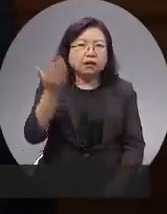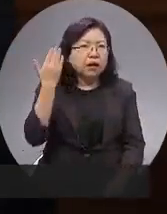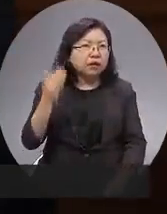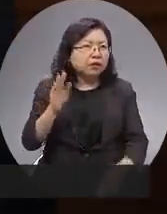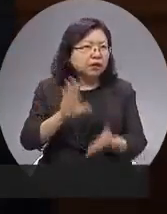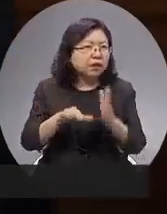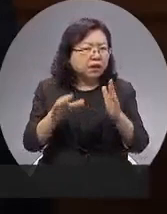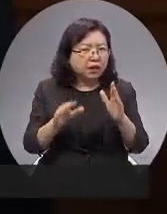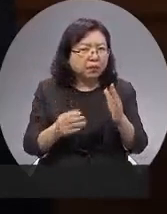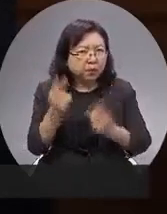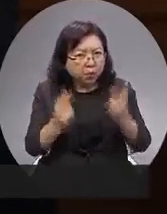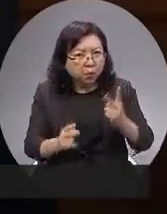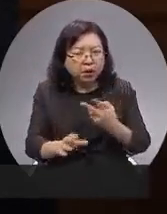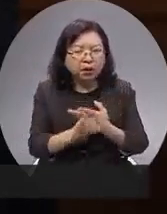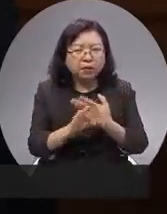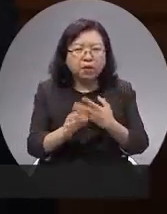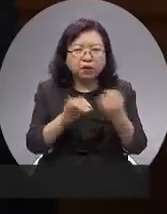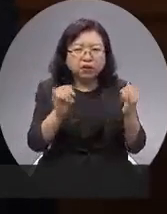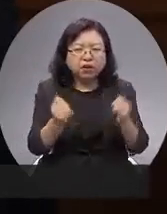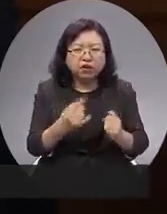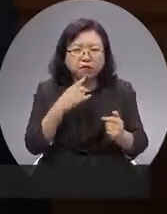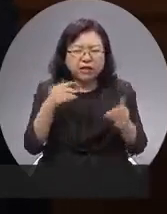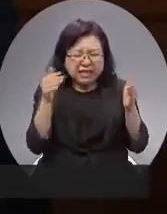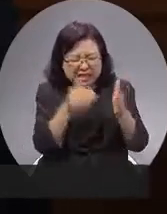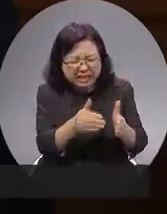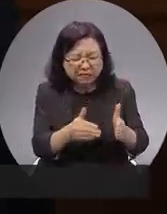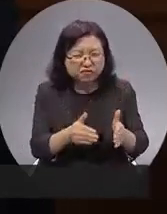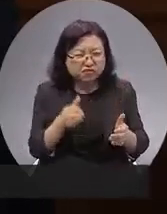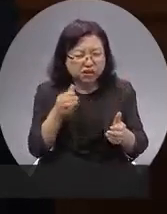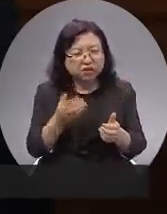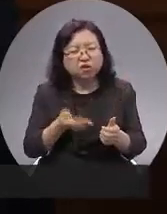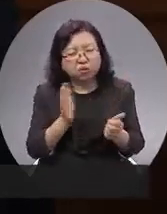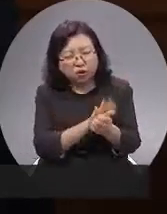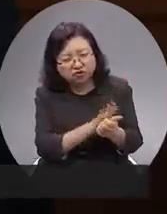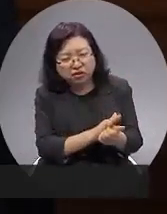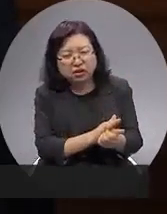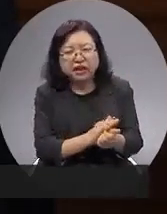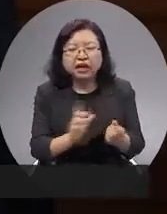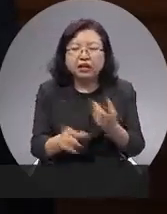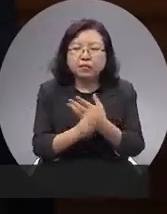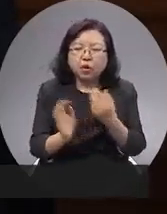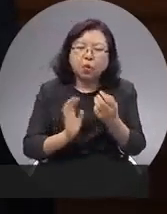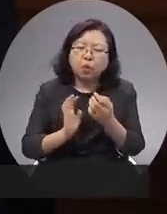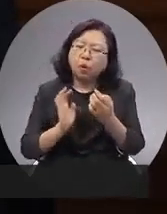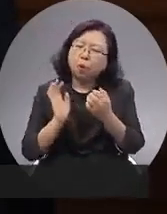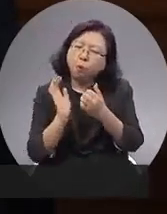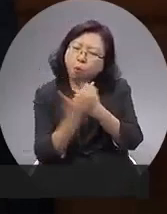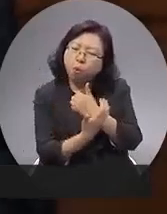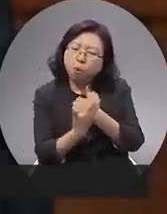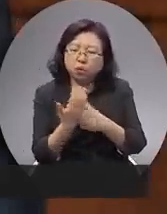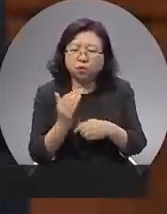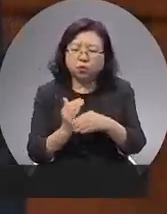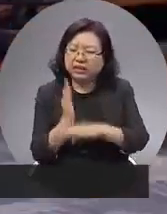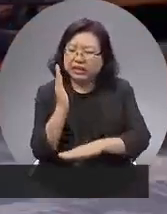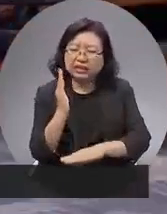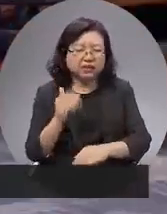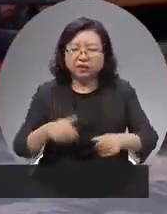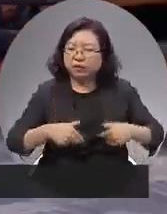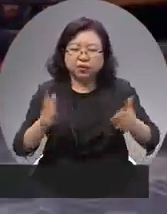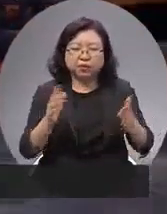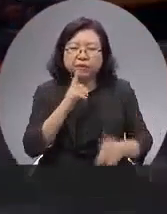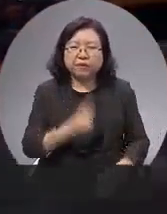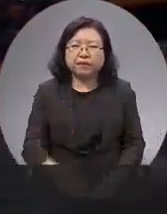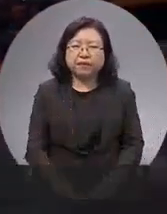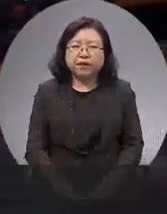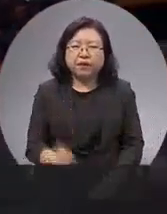그렇게 할당을 한다든지 그 과도한 그 보호를 한다든지 그런 것은 없어야 되지 않나.